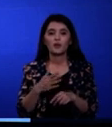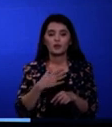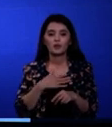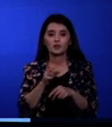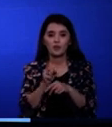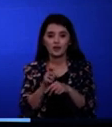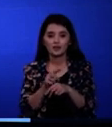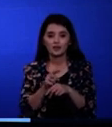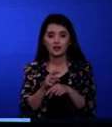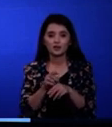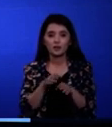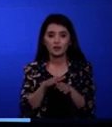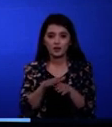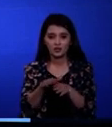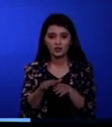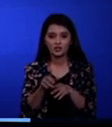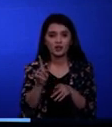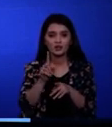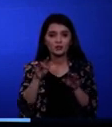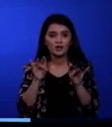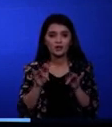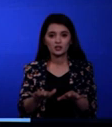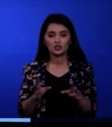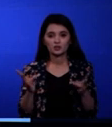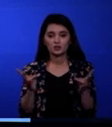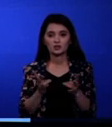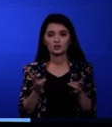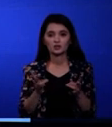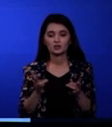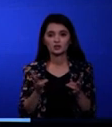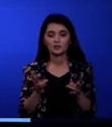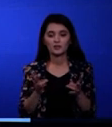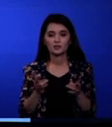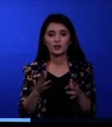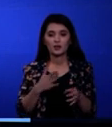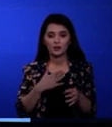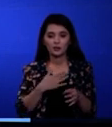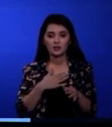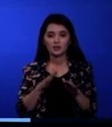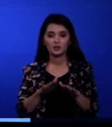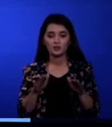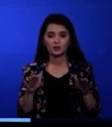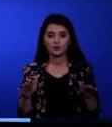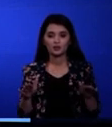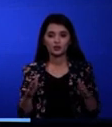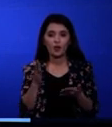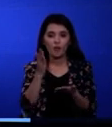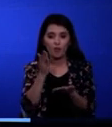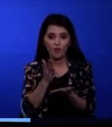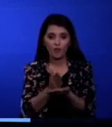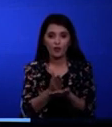masalani yechishda nima qilishimiz kerak? Demak, biz bolajonlar bor